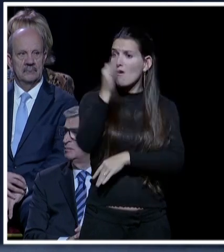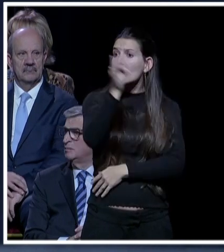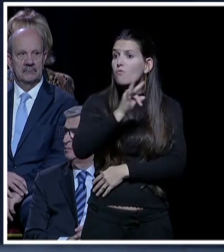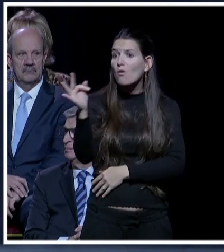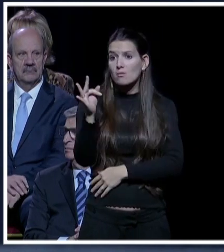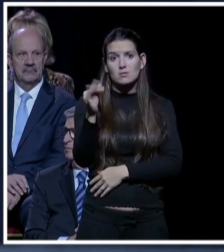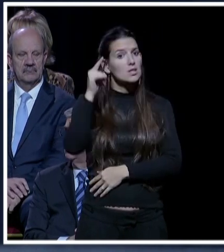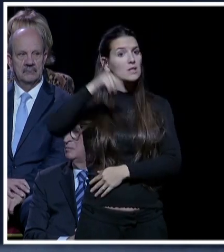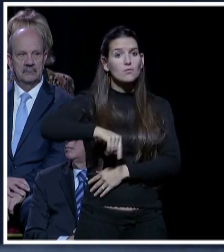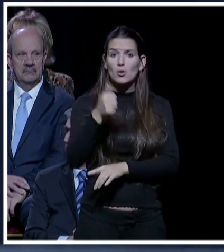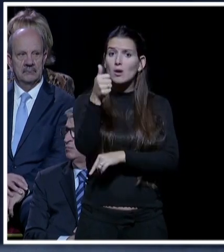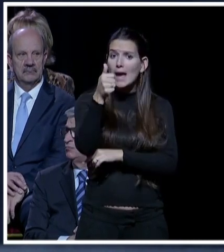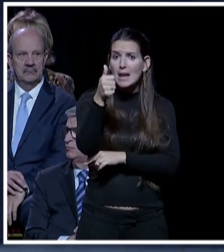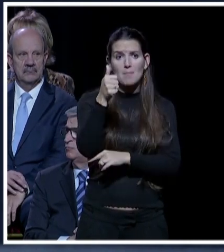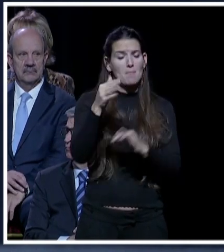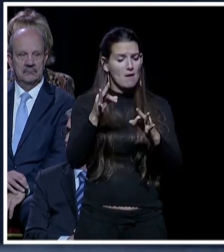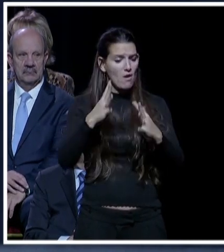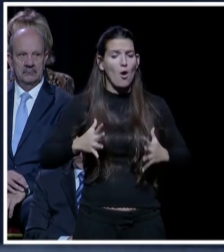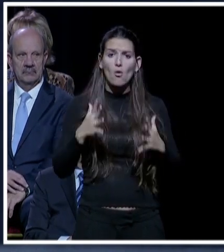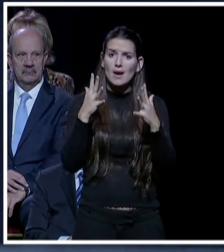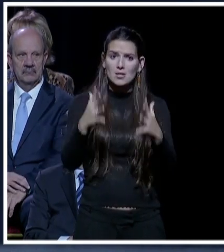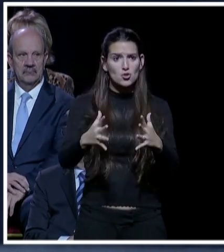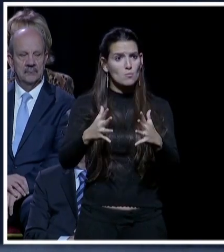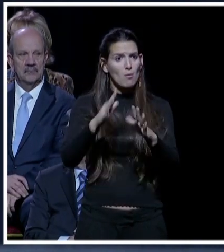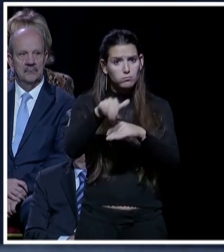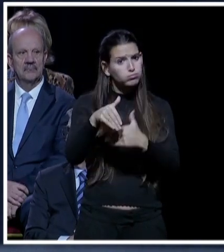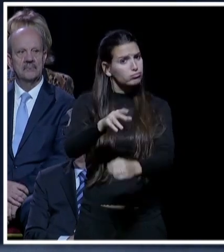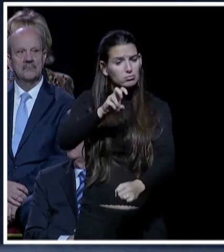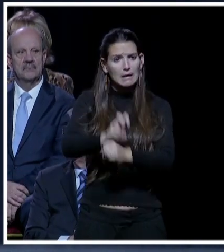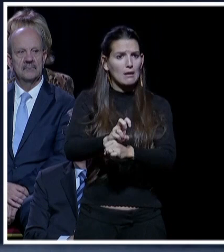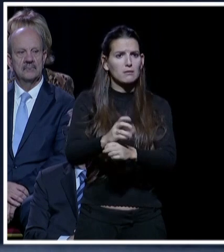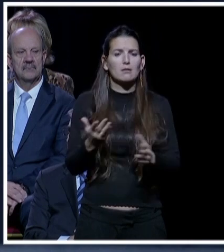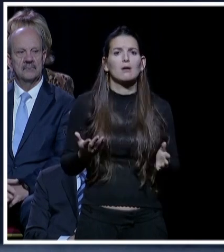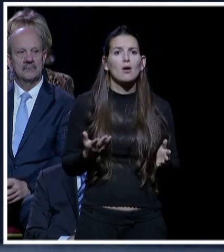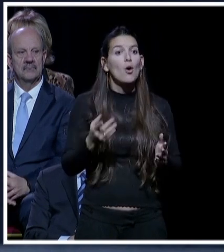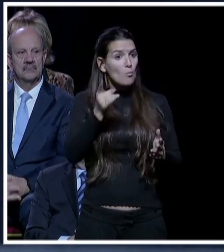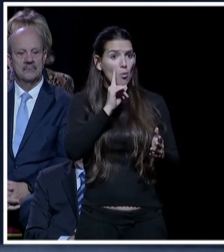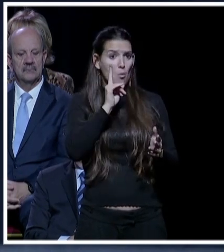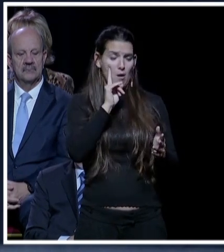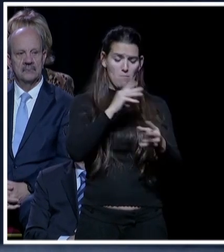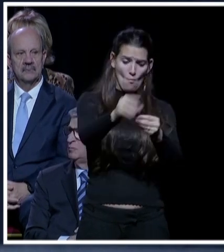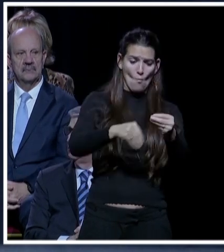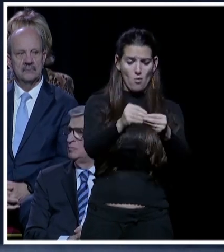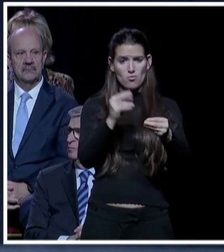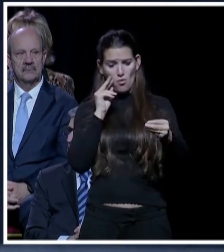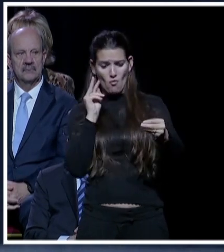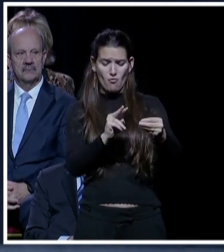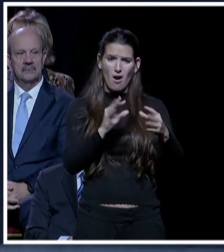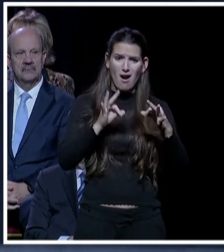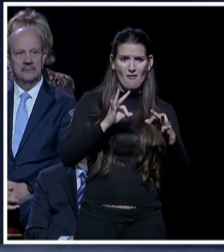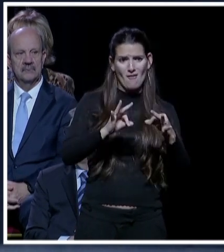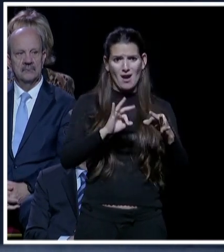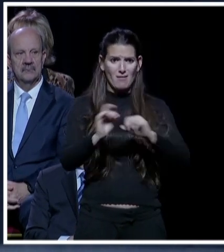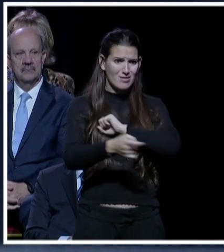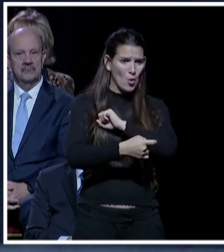très solide sur ses convictions et ses engagements. Parce que nous voyons la situation dans le monde, les tensions, le terrorisme, les